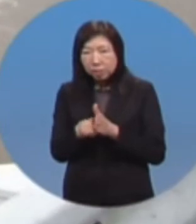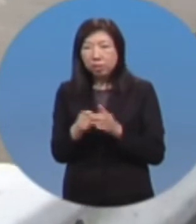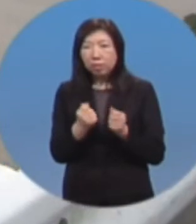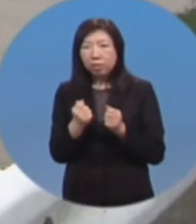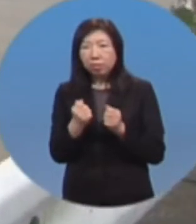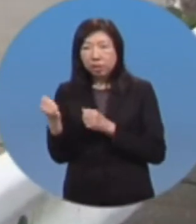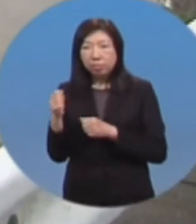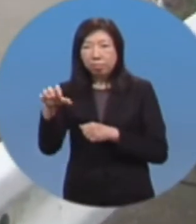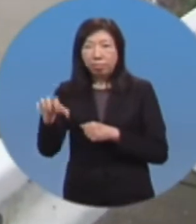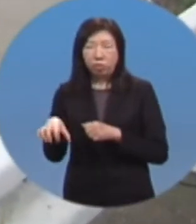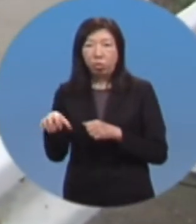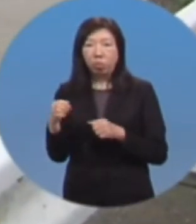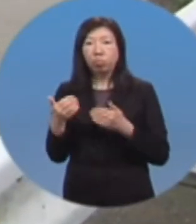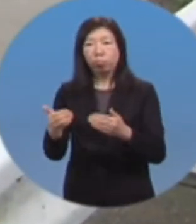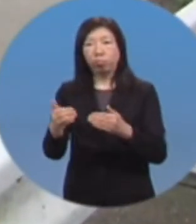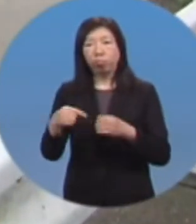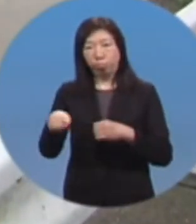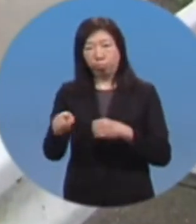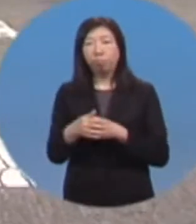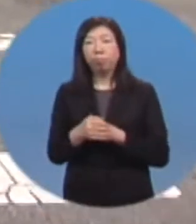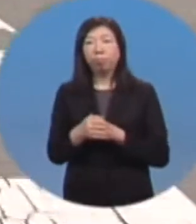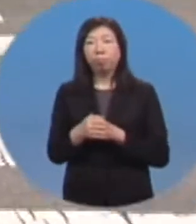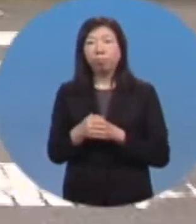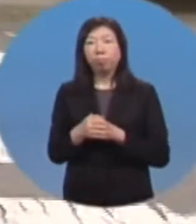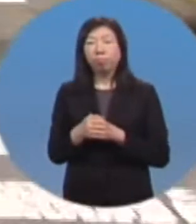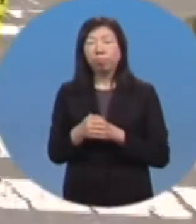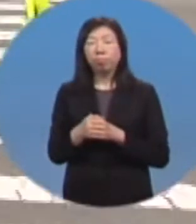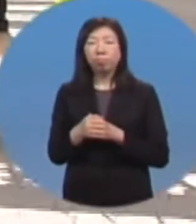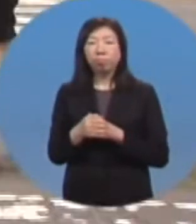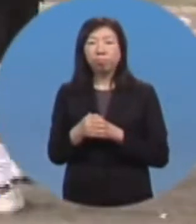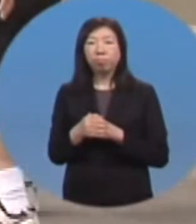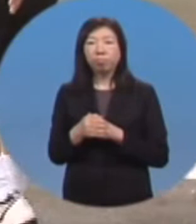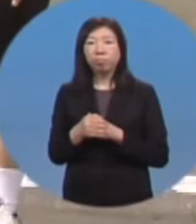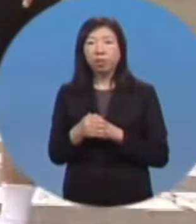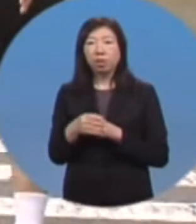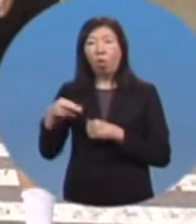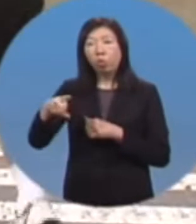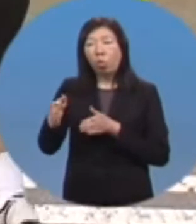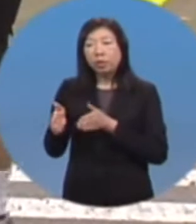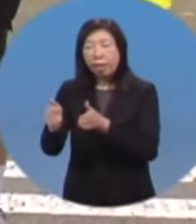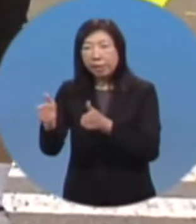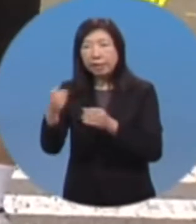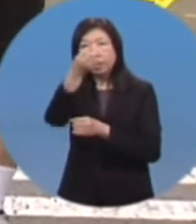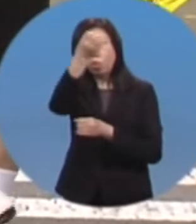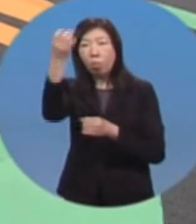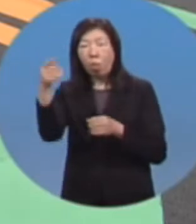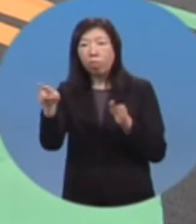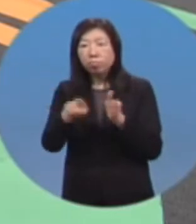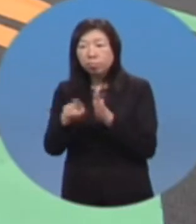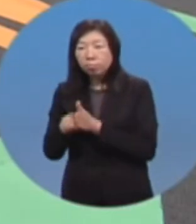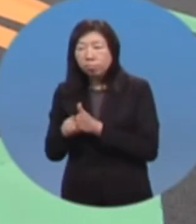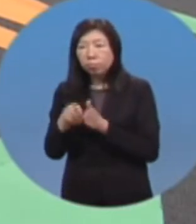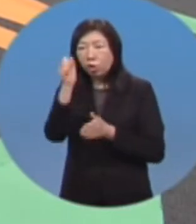等の指定を進めます。 歩道整備や信号機設置などの予算